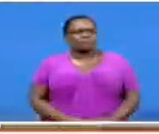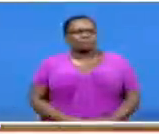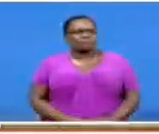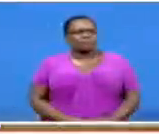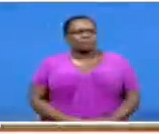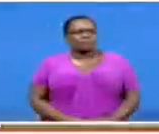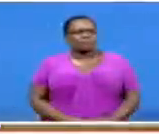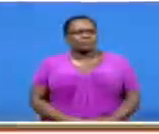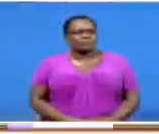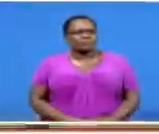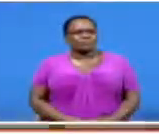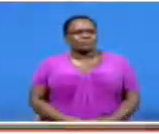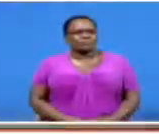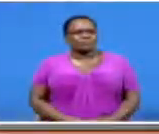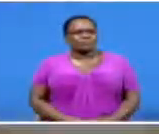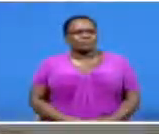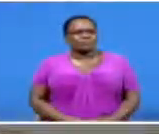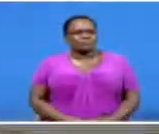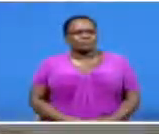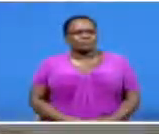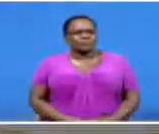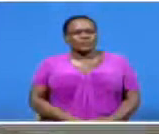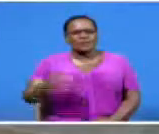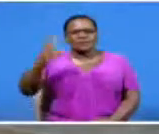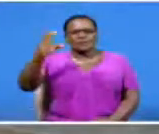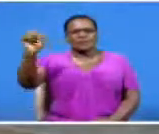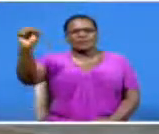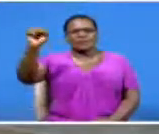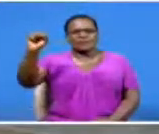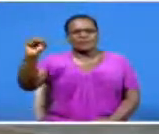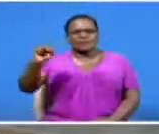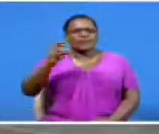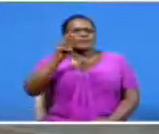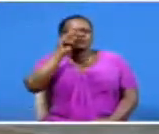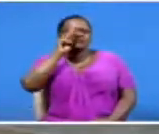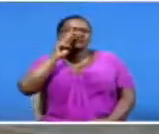Nairobi. Waziri Mwandamizi Musalia Mudavadi amesisitiza